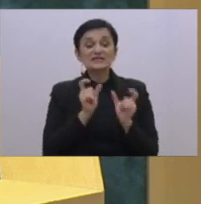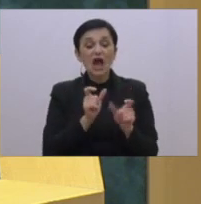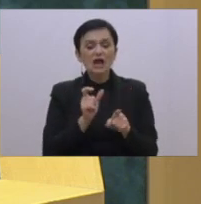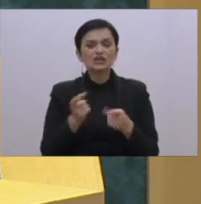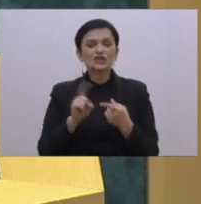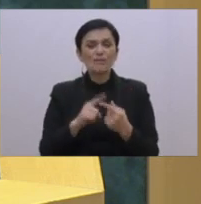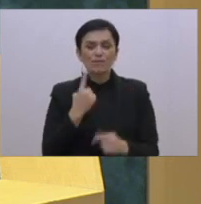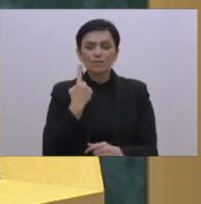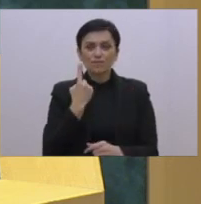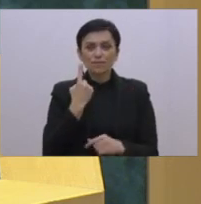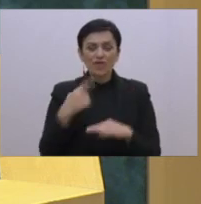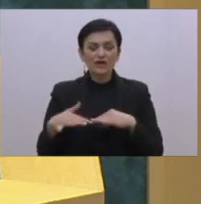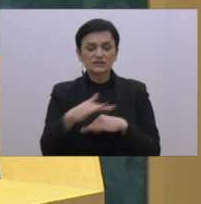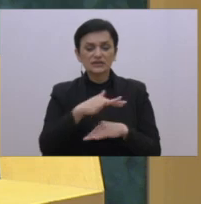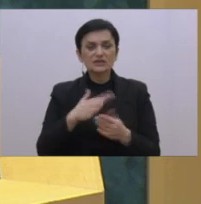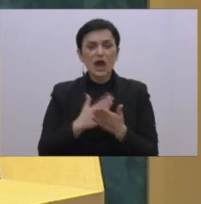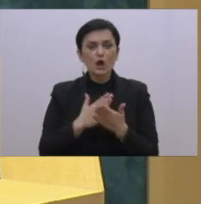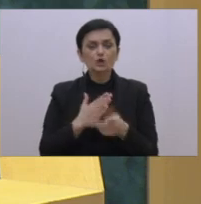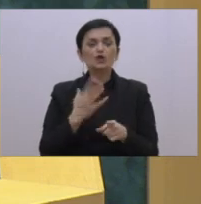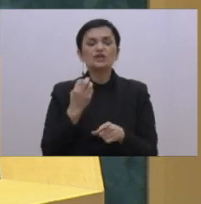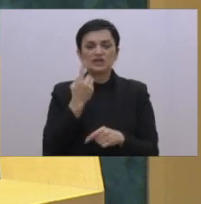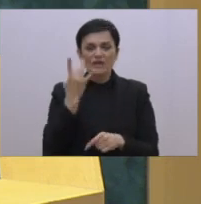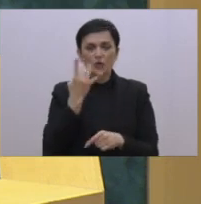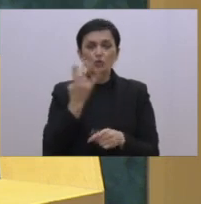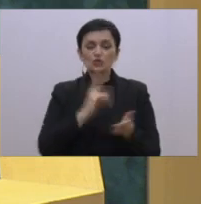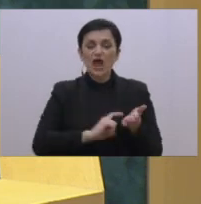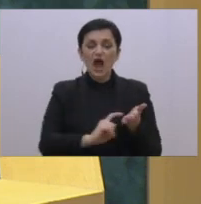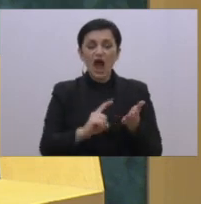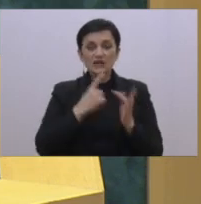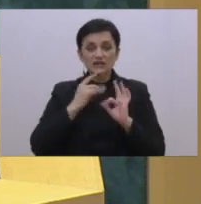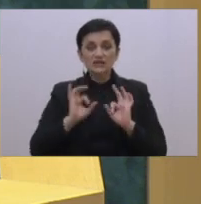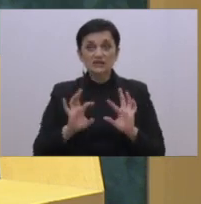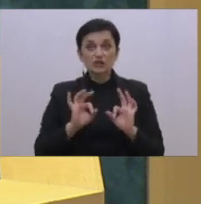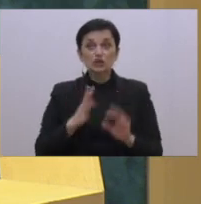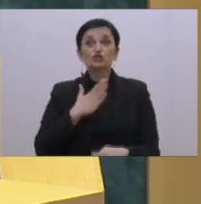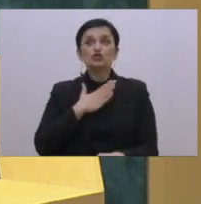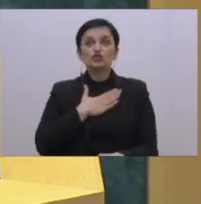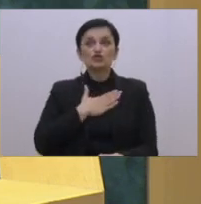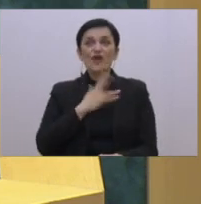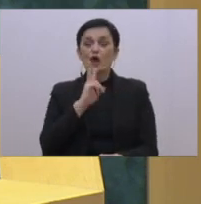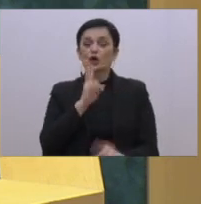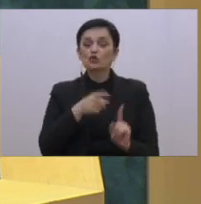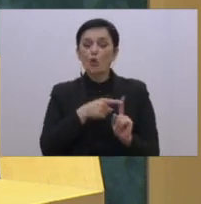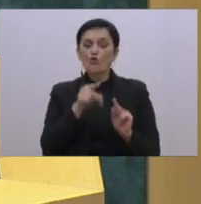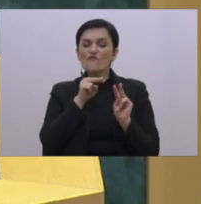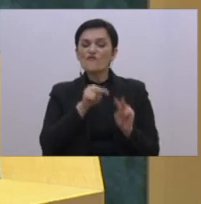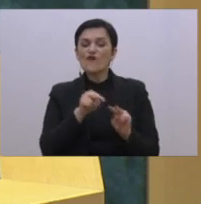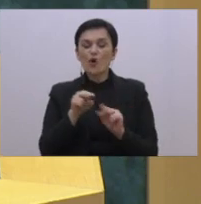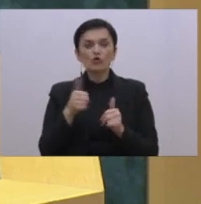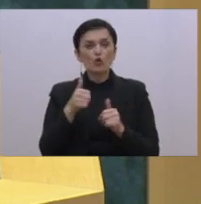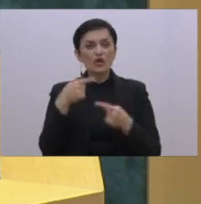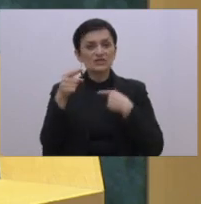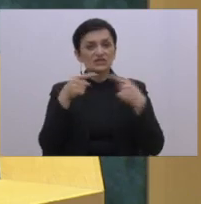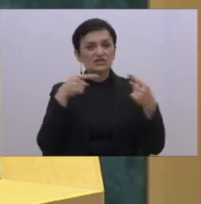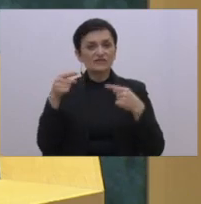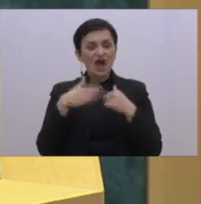დაკავშირებით არის ერთი გარემოება, რომელსაც კიდევ ერთხელ უნდა დაესვას ხაზი. ჩვენ ორი წელია ვაკვირდებით, თუ როგორ წესდება სხვადასხვა